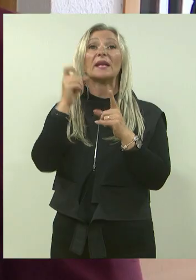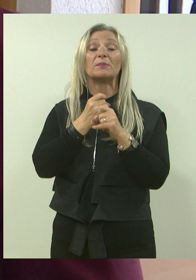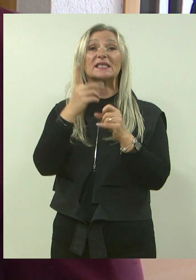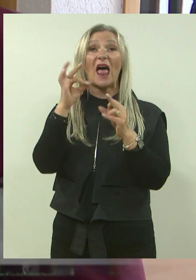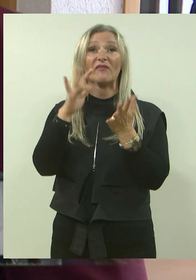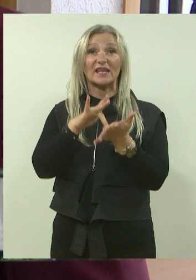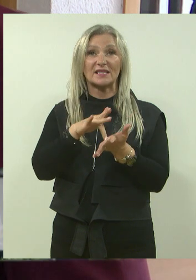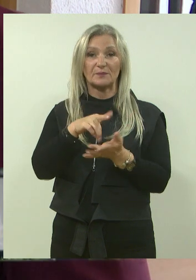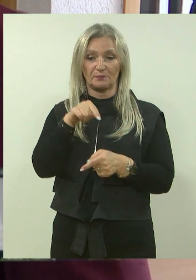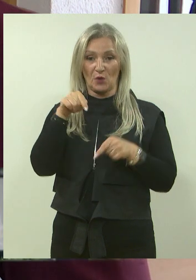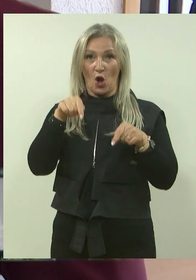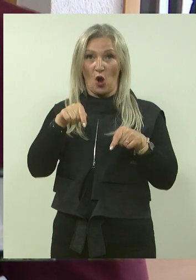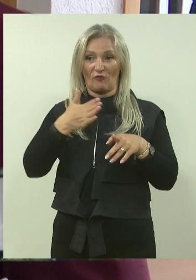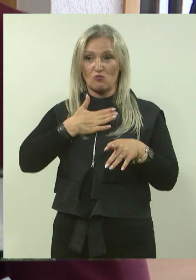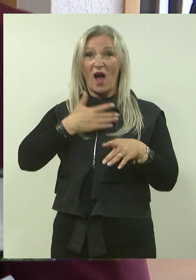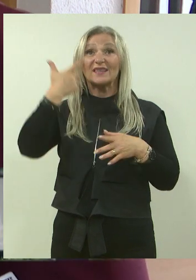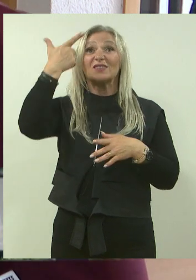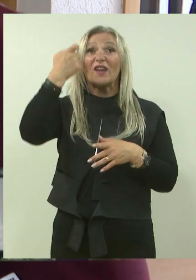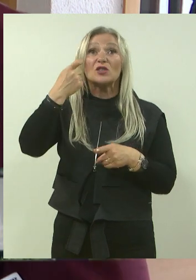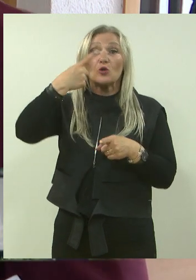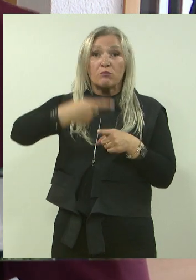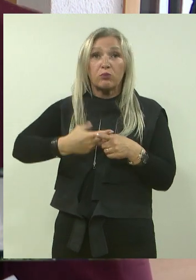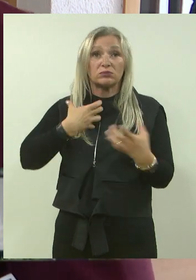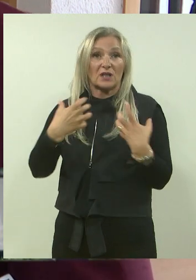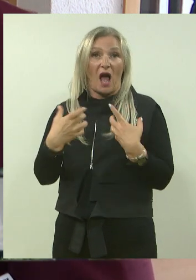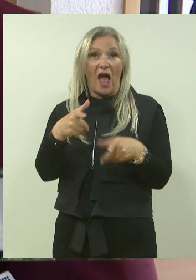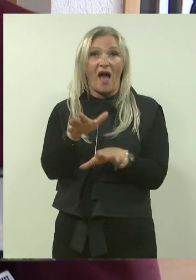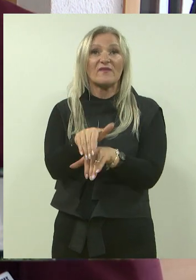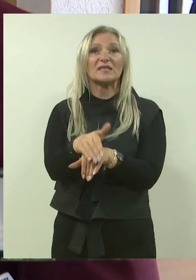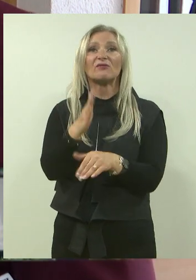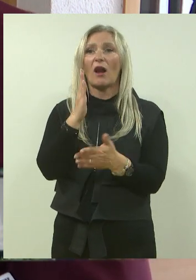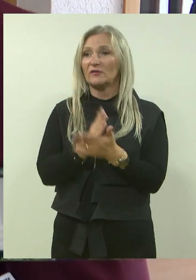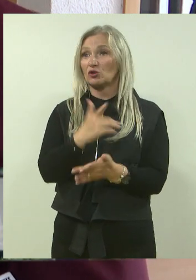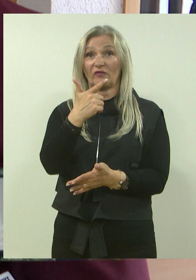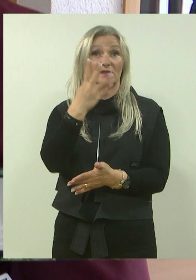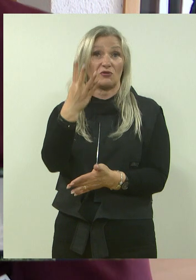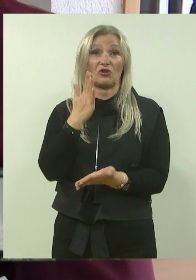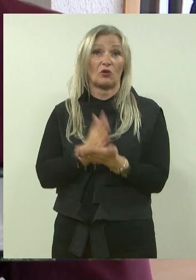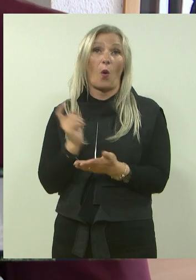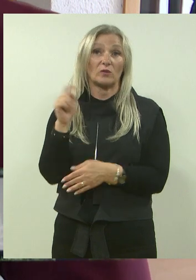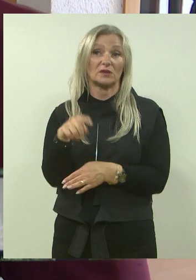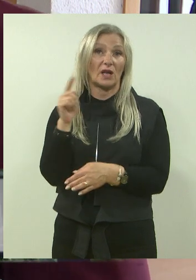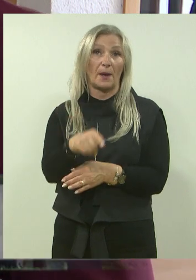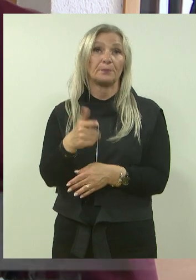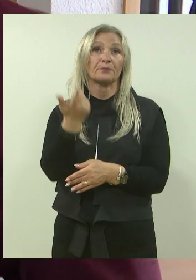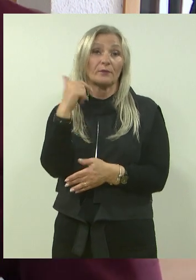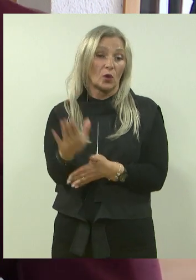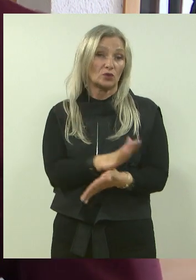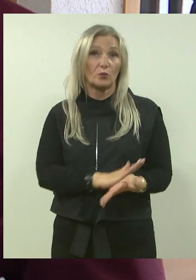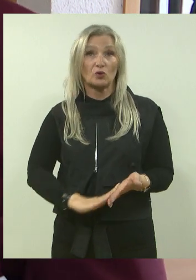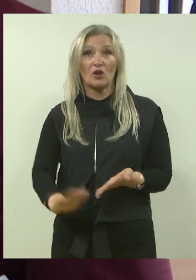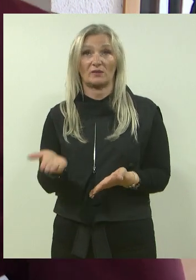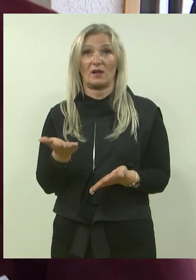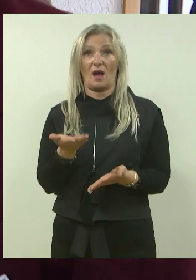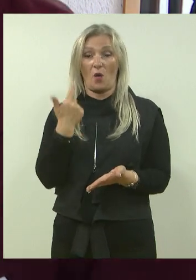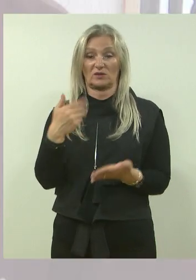moja 200. izvedba, a na festivalu nastupamo, znači, 24 godine otkad je društvo